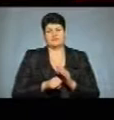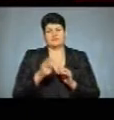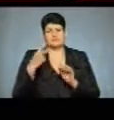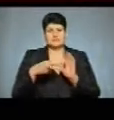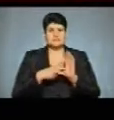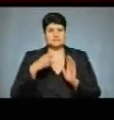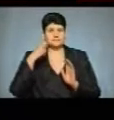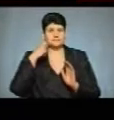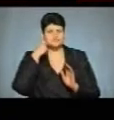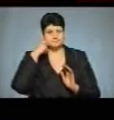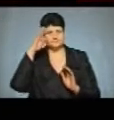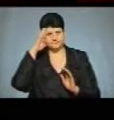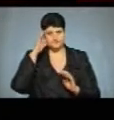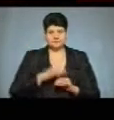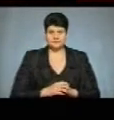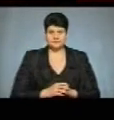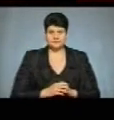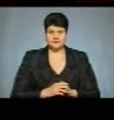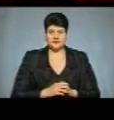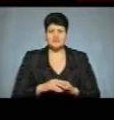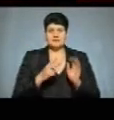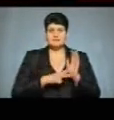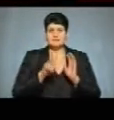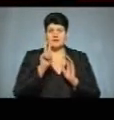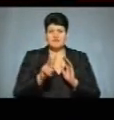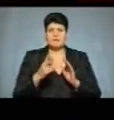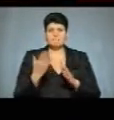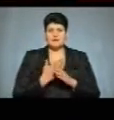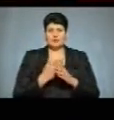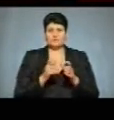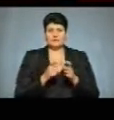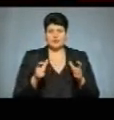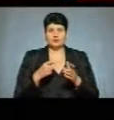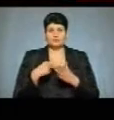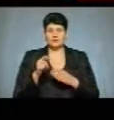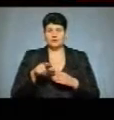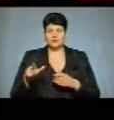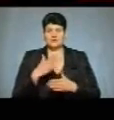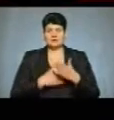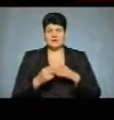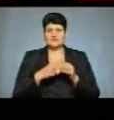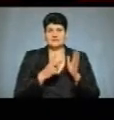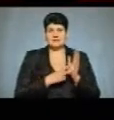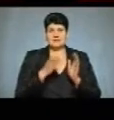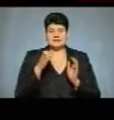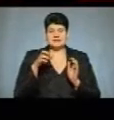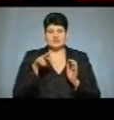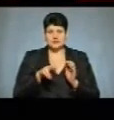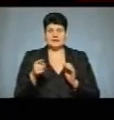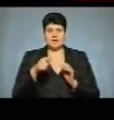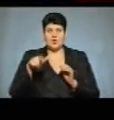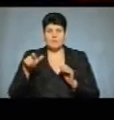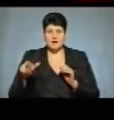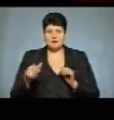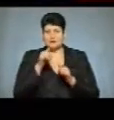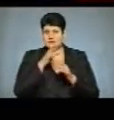пішохода. 72 пільгових квитки на сайті «Укрзалізниці» придбали люди з інвалідністю від 17 січня. Тернополянка Людмила Поліщук